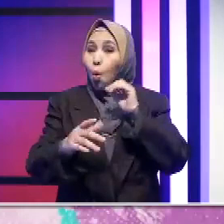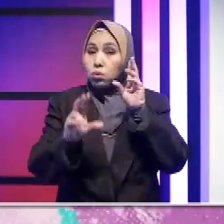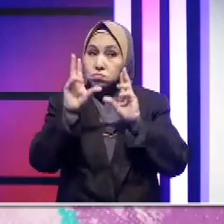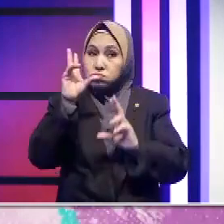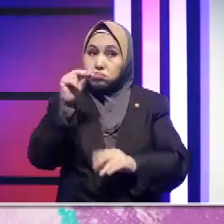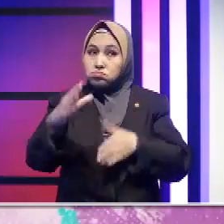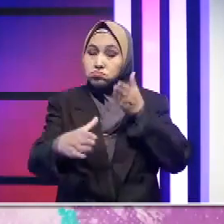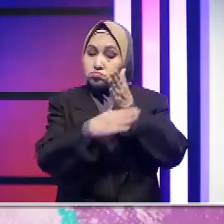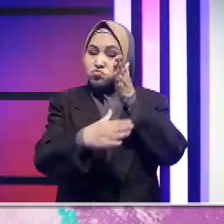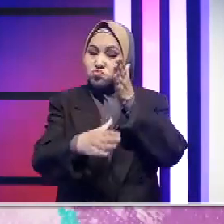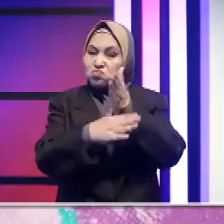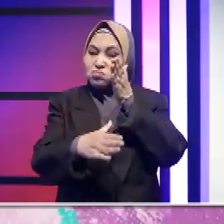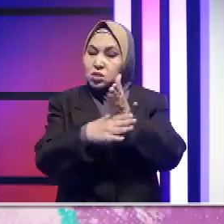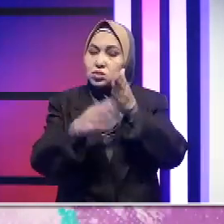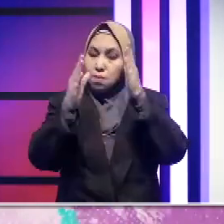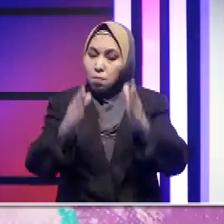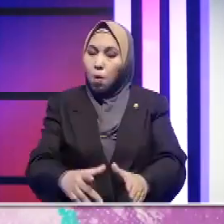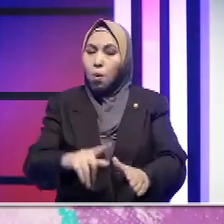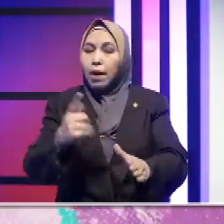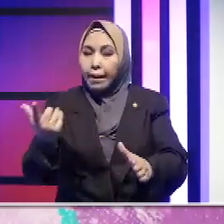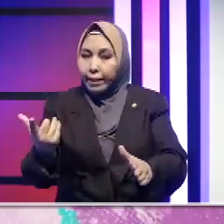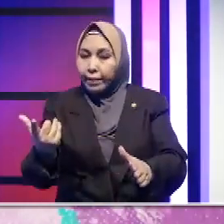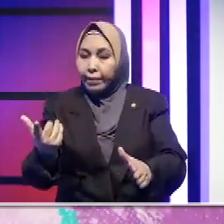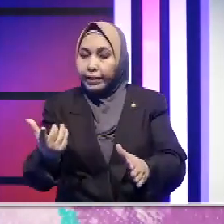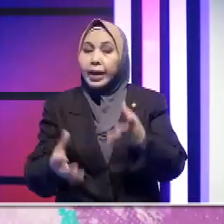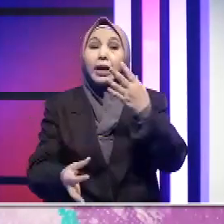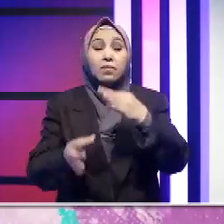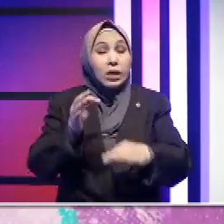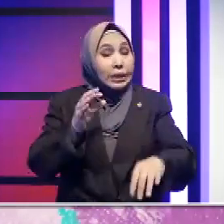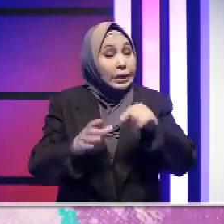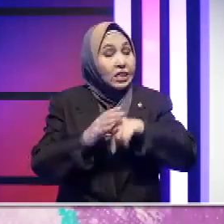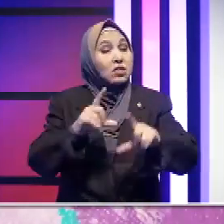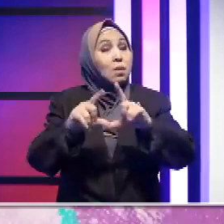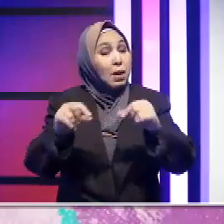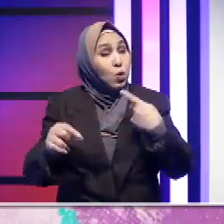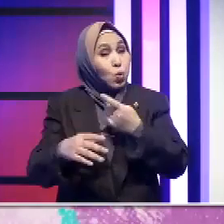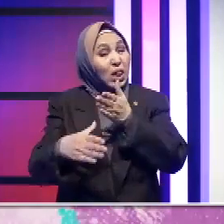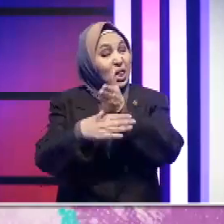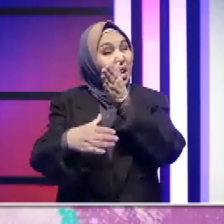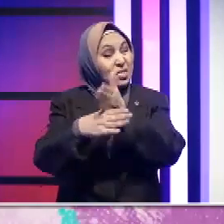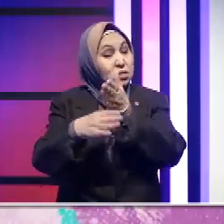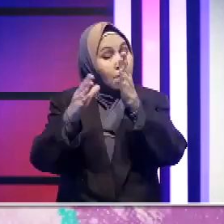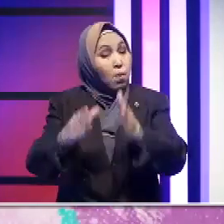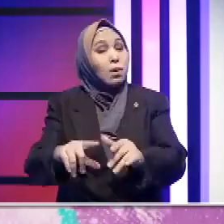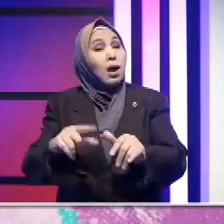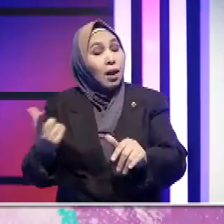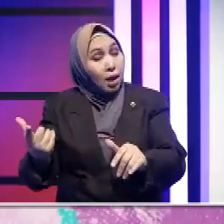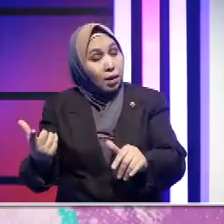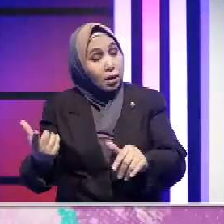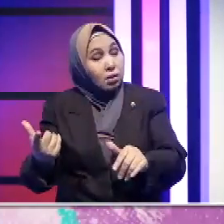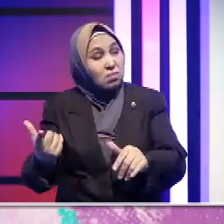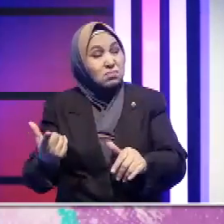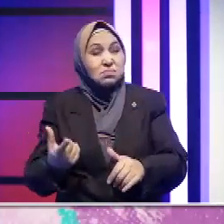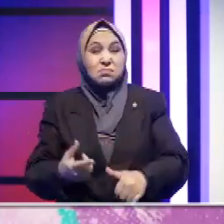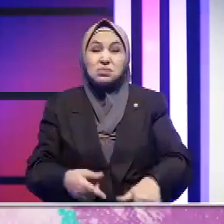free Hai soib injection FB Dishub ada people It Again